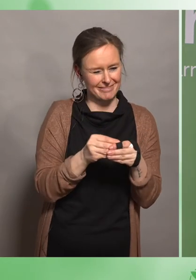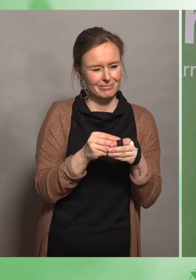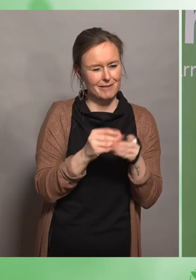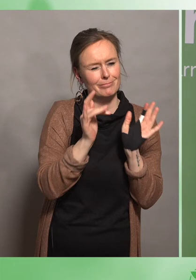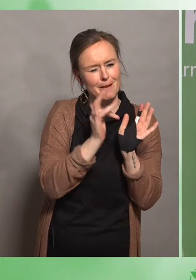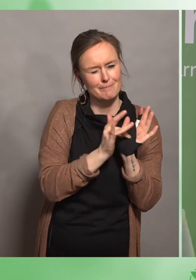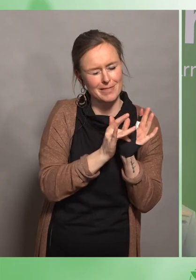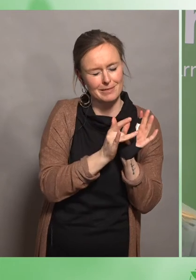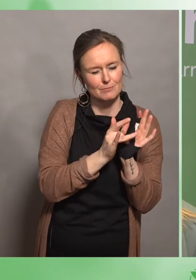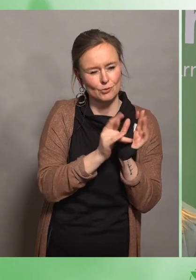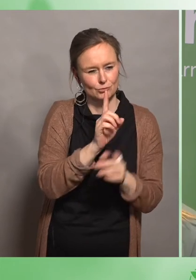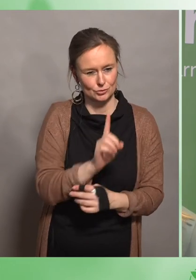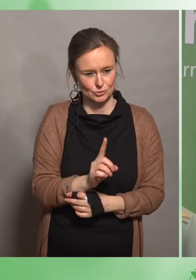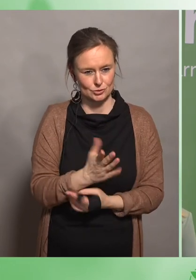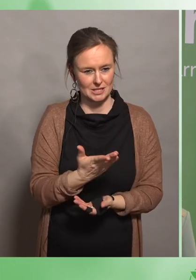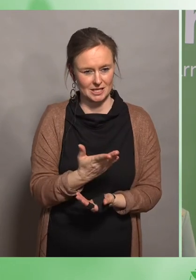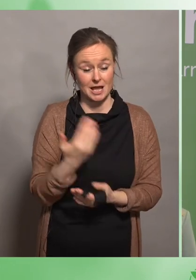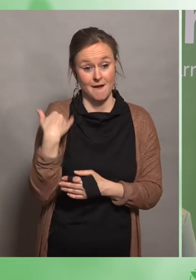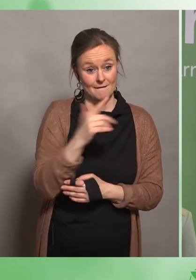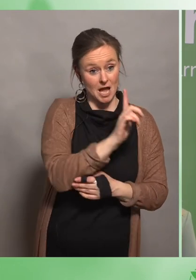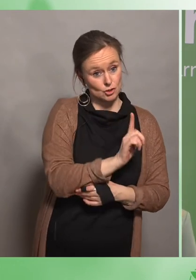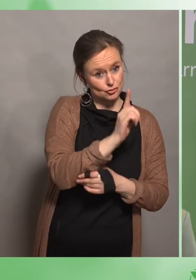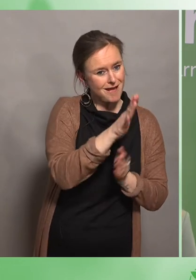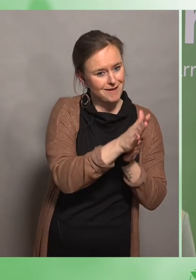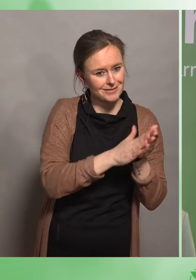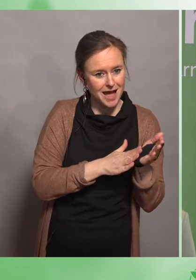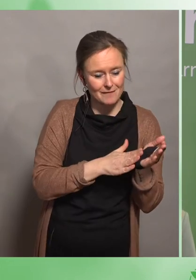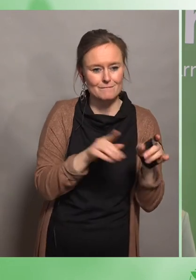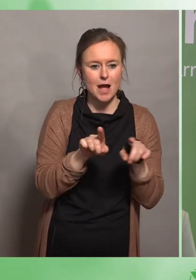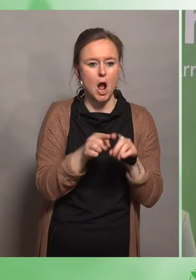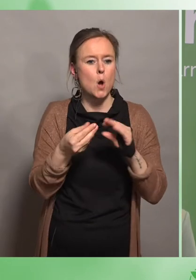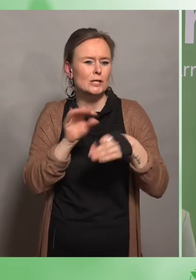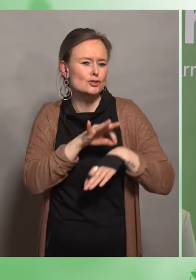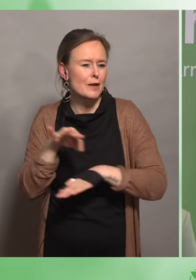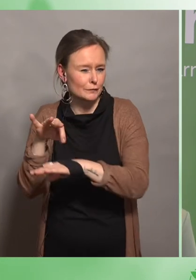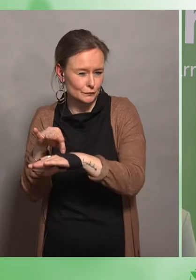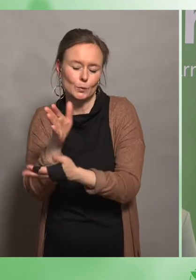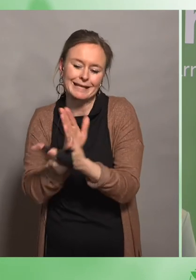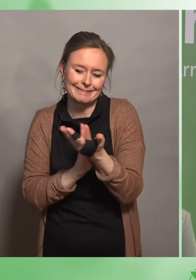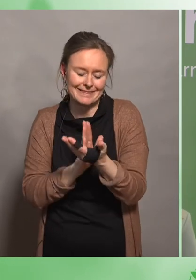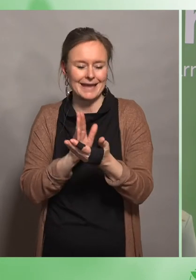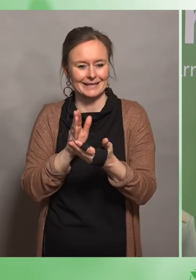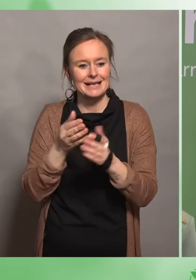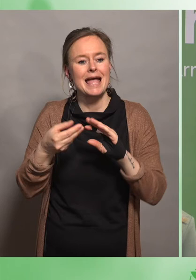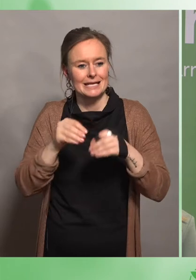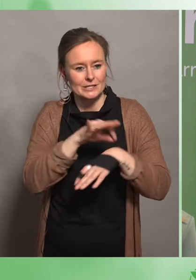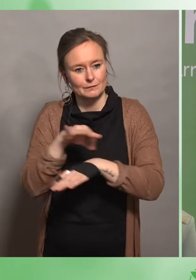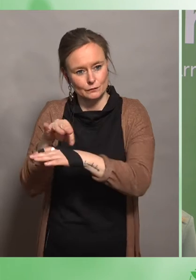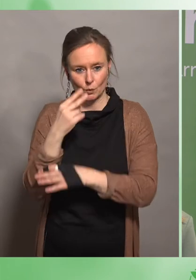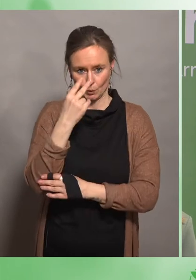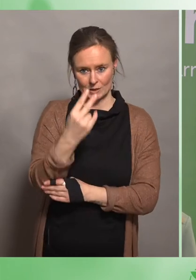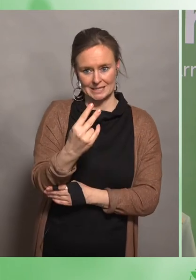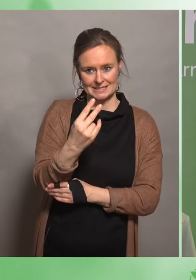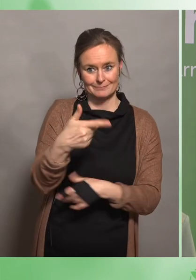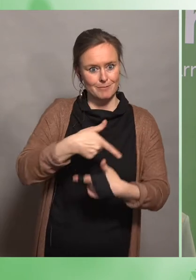war auch der Start und der Anfang. Sie haben auch unseren Geschäftsführer gesehen oder einen Teil unserer Geschäftsführung. Es gab einen ganz